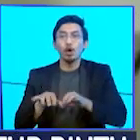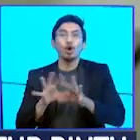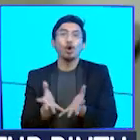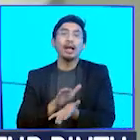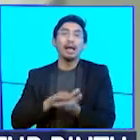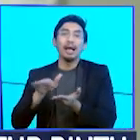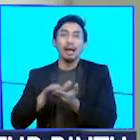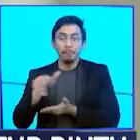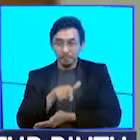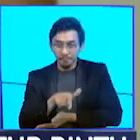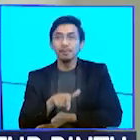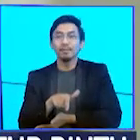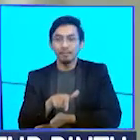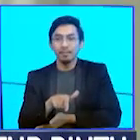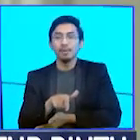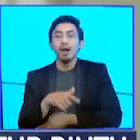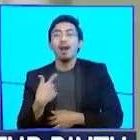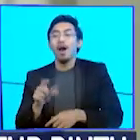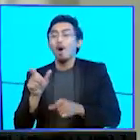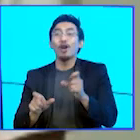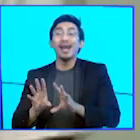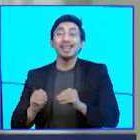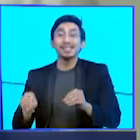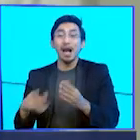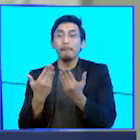lupa menutup pintu ada binatang masuk